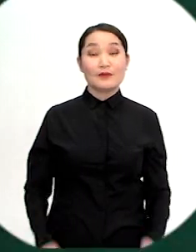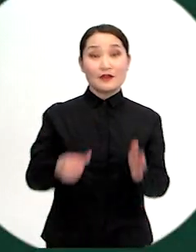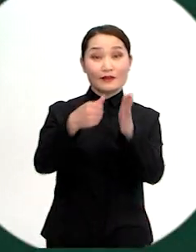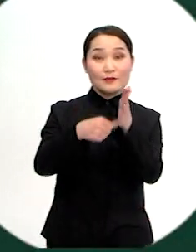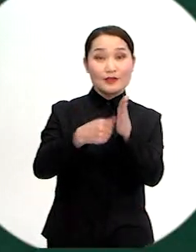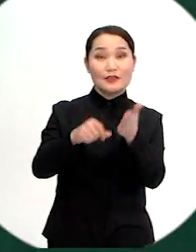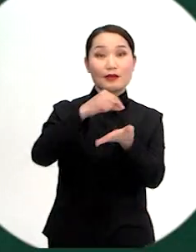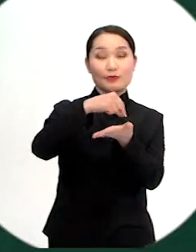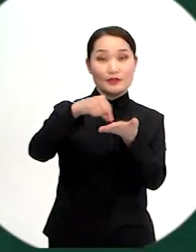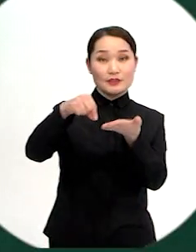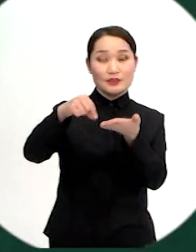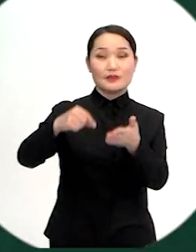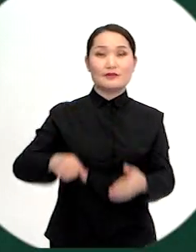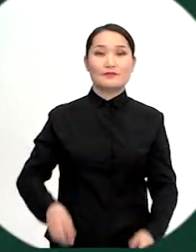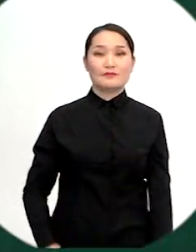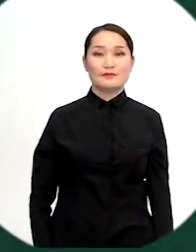Дэвтэртээ бичээрэй.